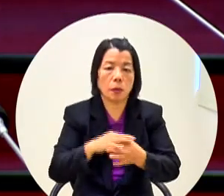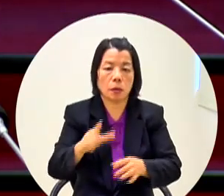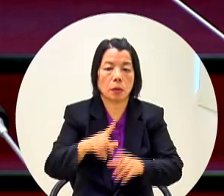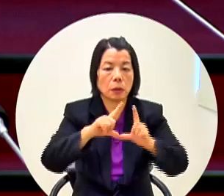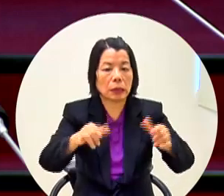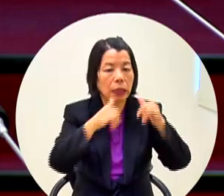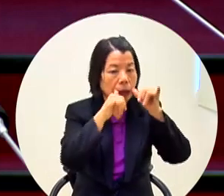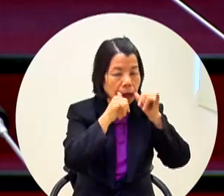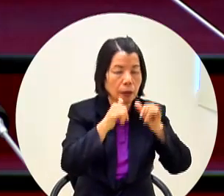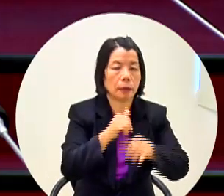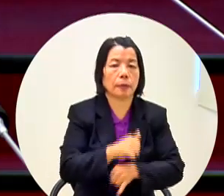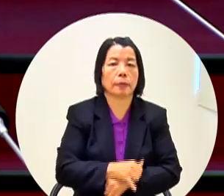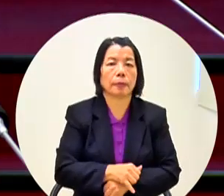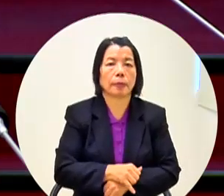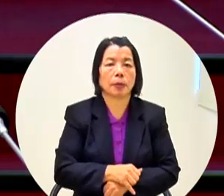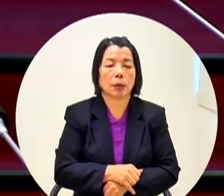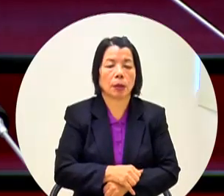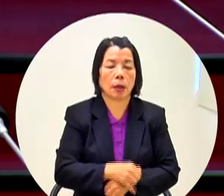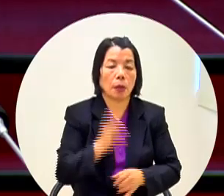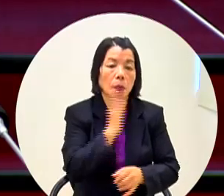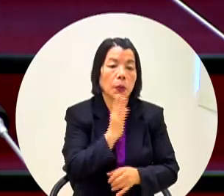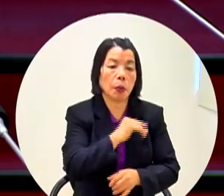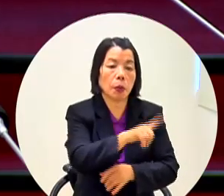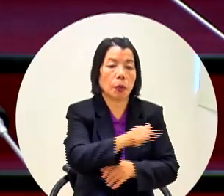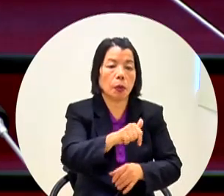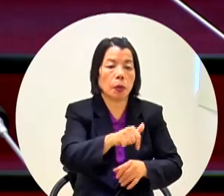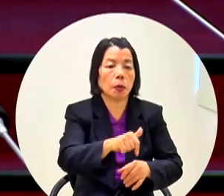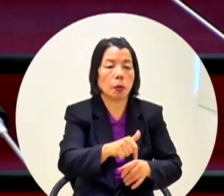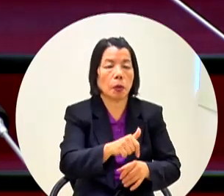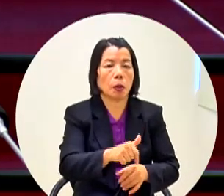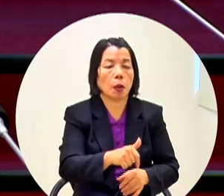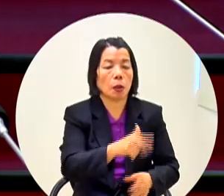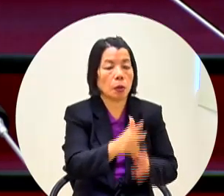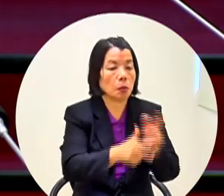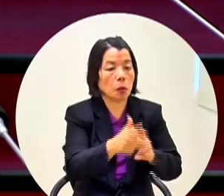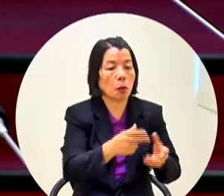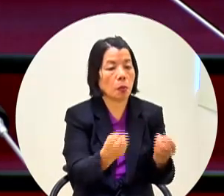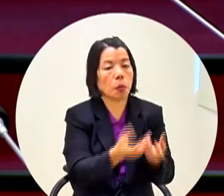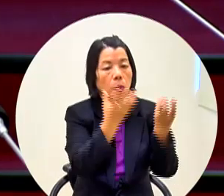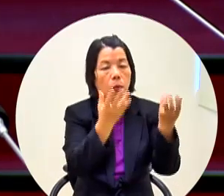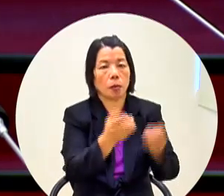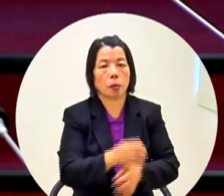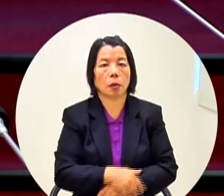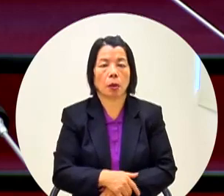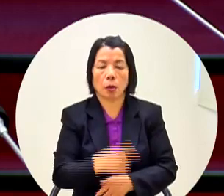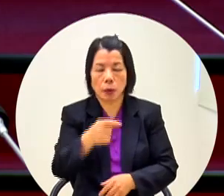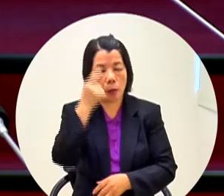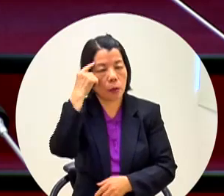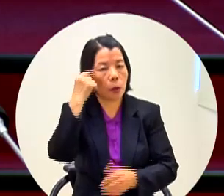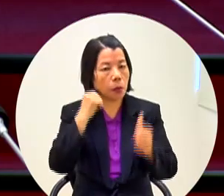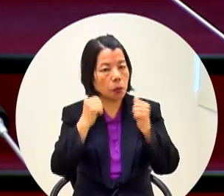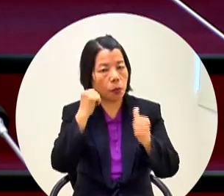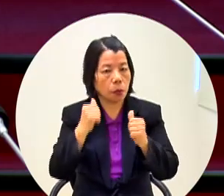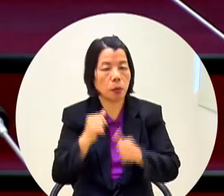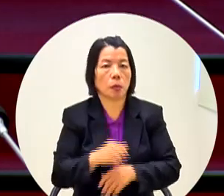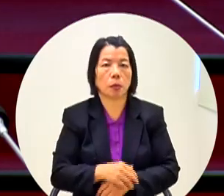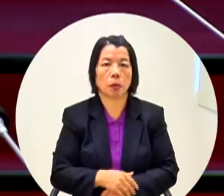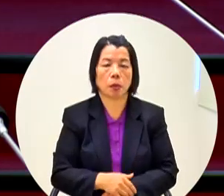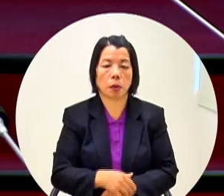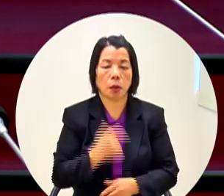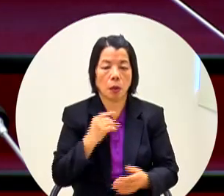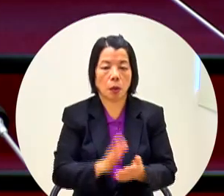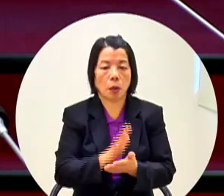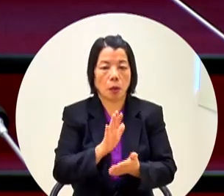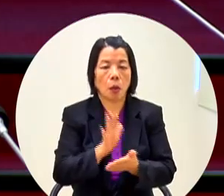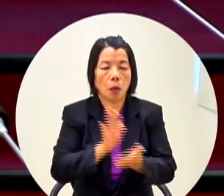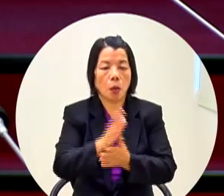的这个废弃物处理厂的一个火灾事件，我们联想到我们的后疫情时